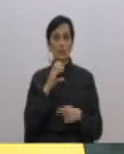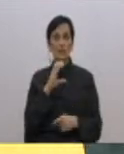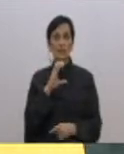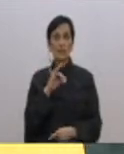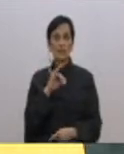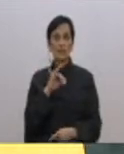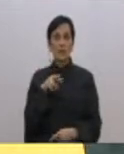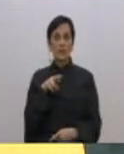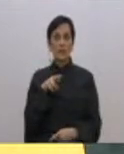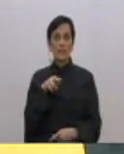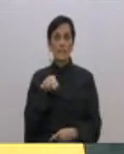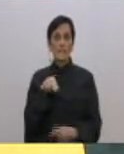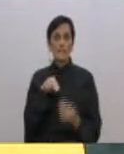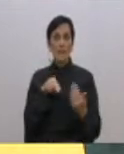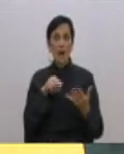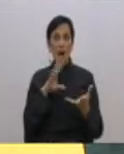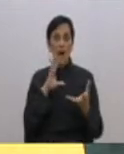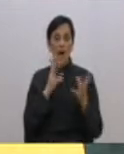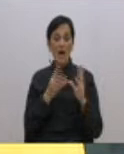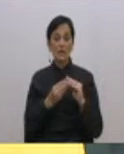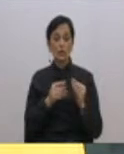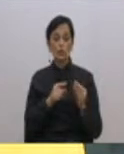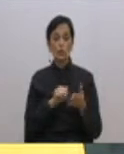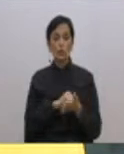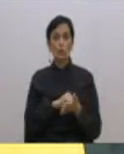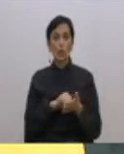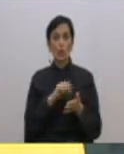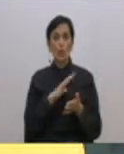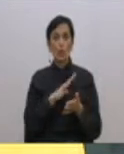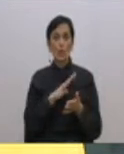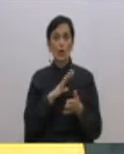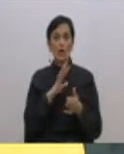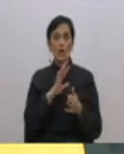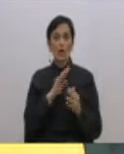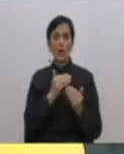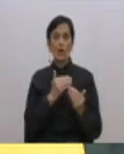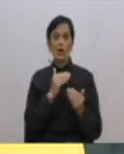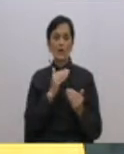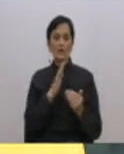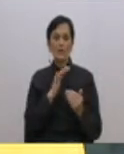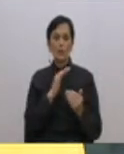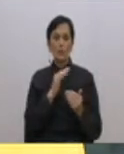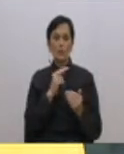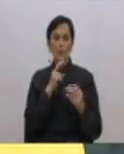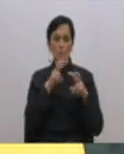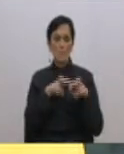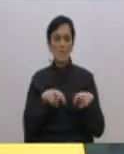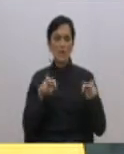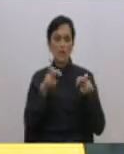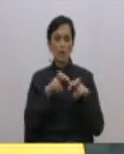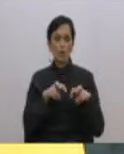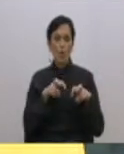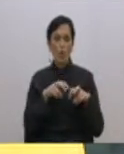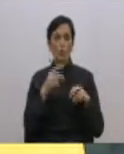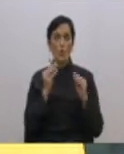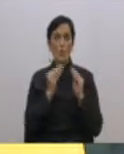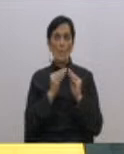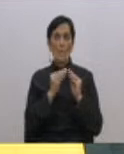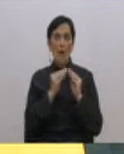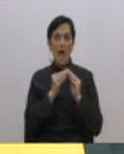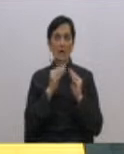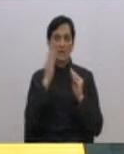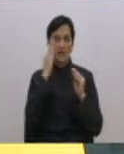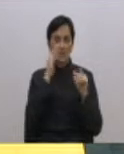piscan, tunca, es analiticuri documente, i-o zogadat webineris, da, mimohilui sahit, mi-atetavis,